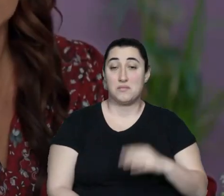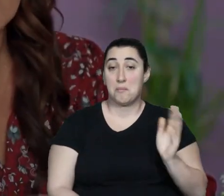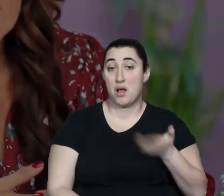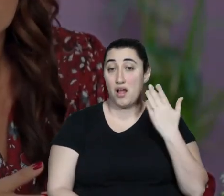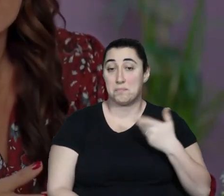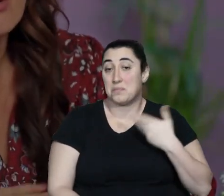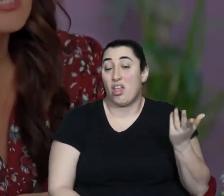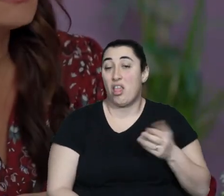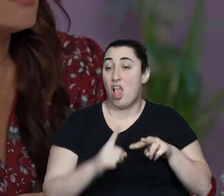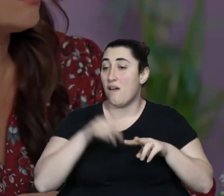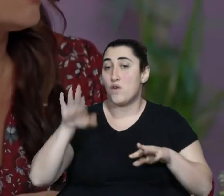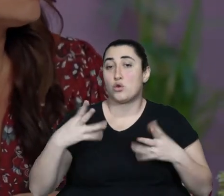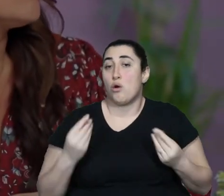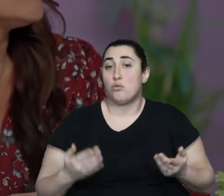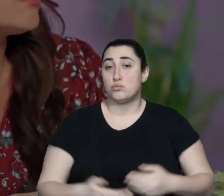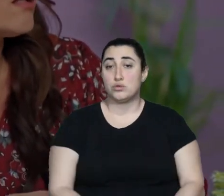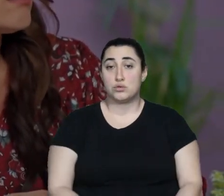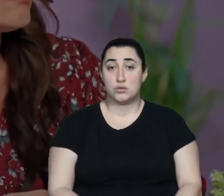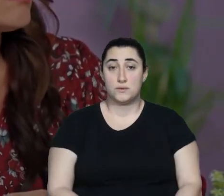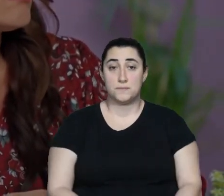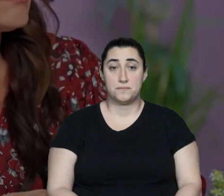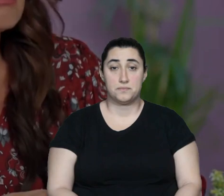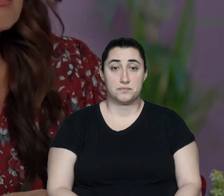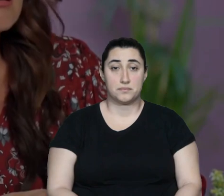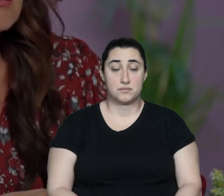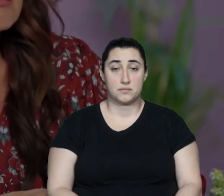Aman bize ne Alev oradaysa. Allah Allah.